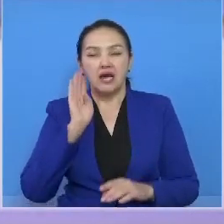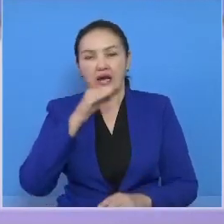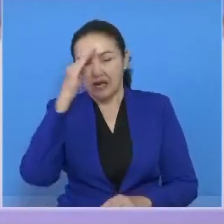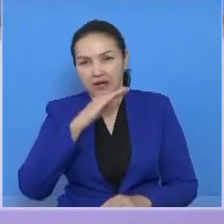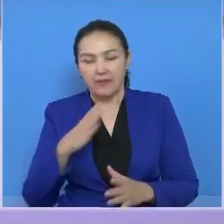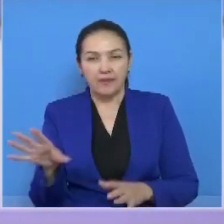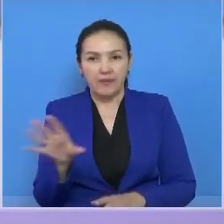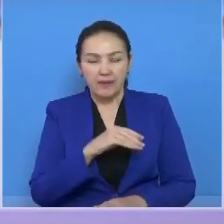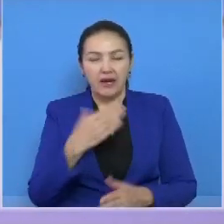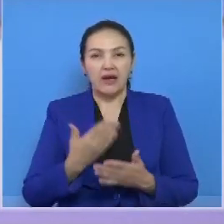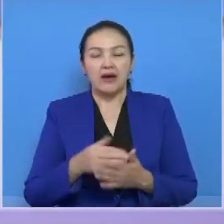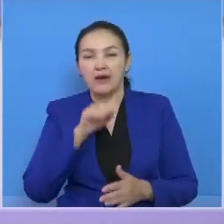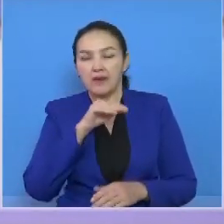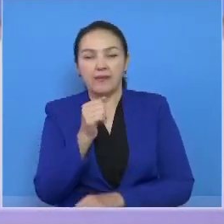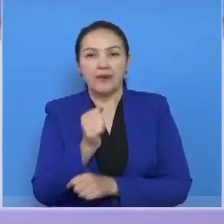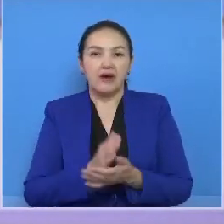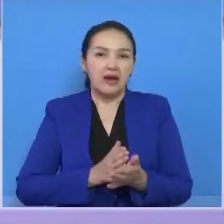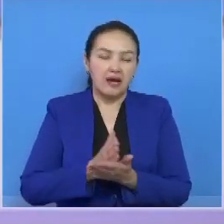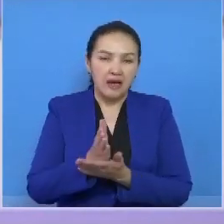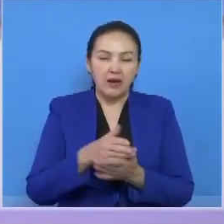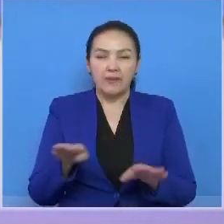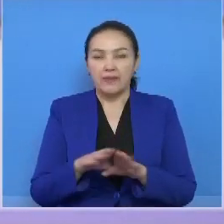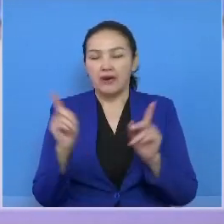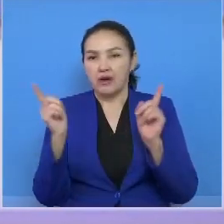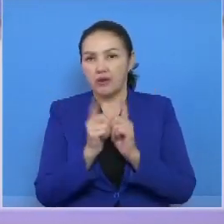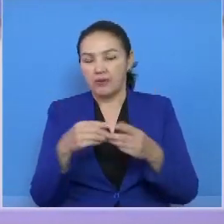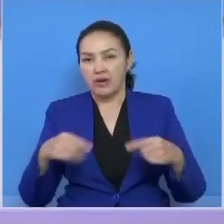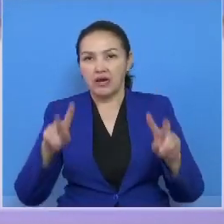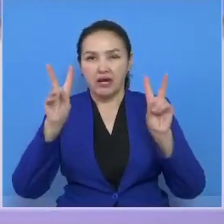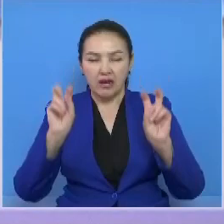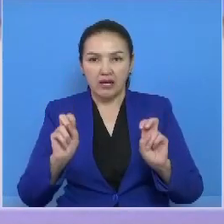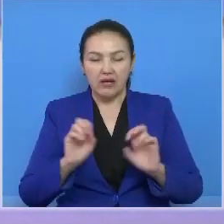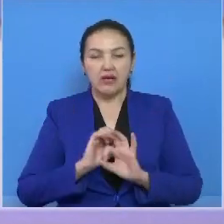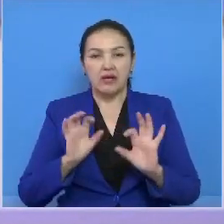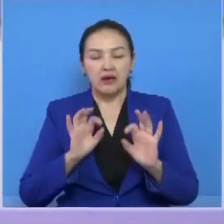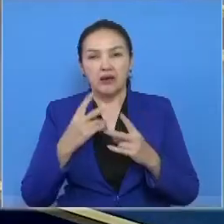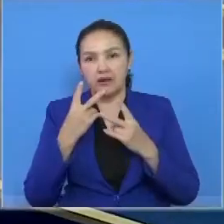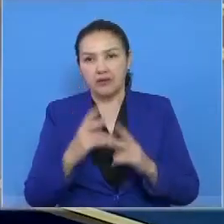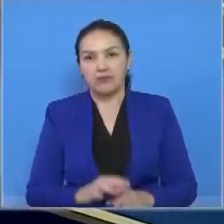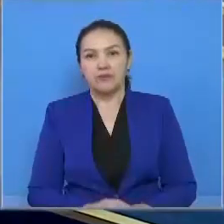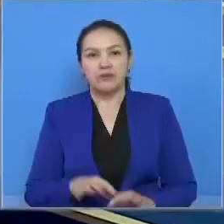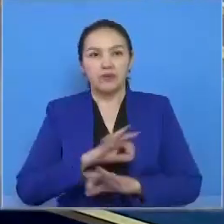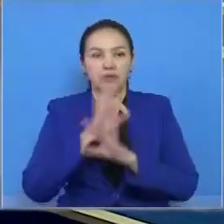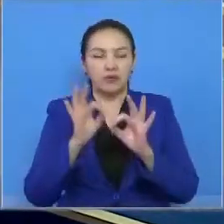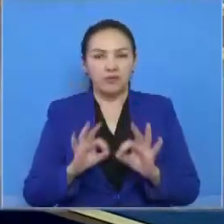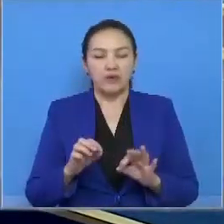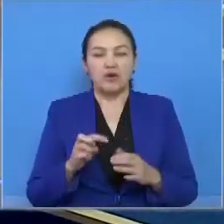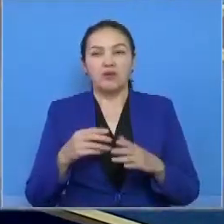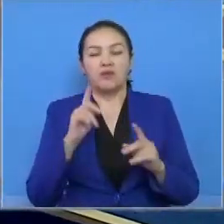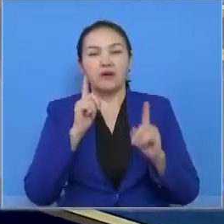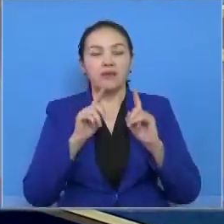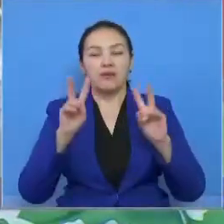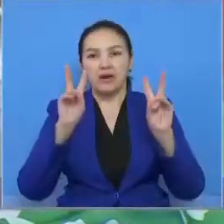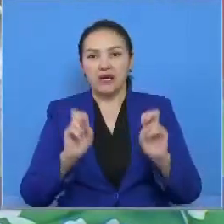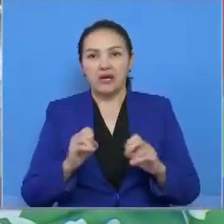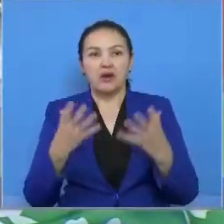емес барлық сала маманын қамтыды. Салмақты басқосудағы өзекті тақырыпты тілші тарқатсын. Өнер орталығындағы форумда өзекті тақырып